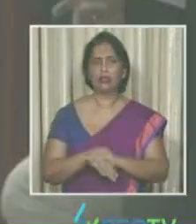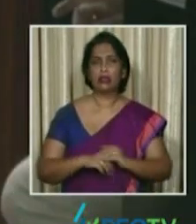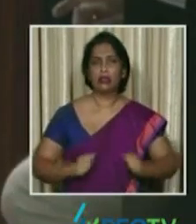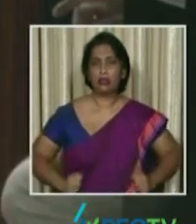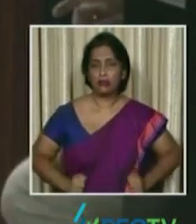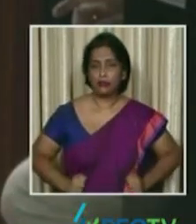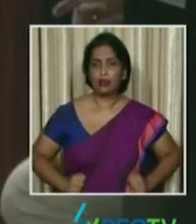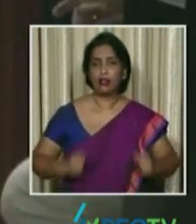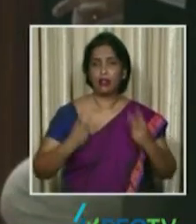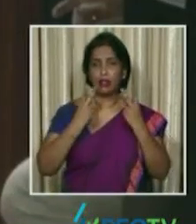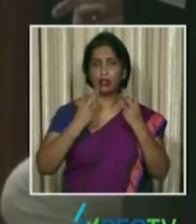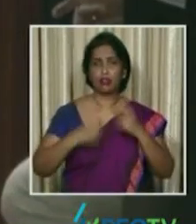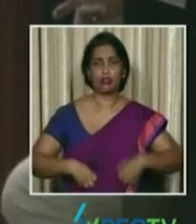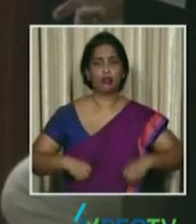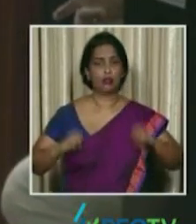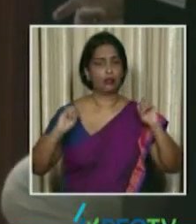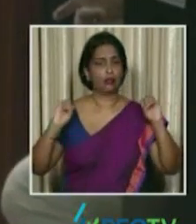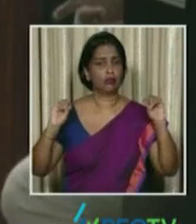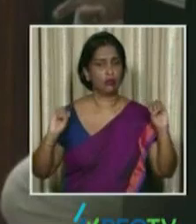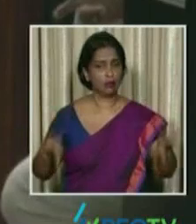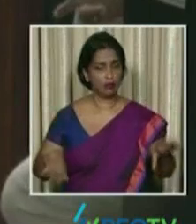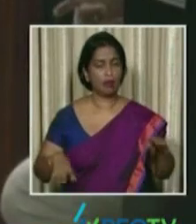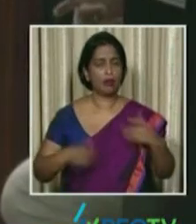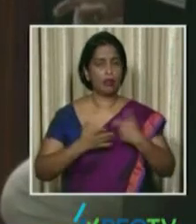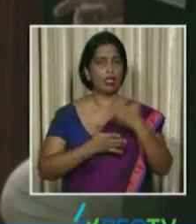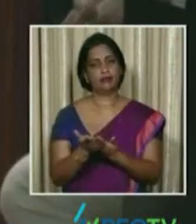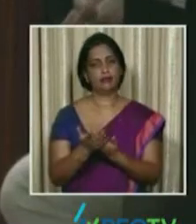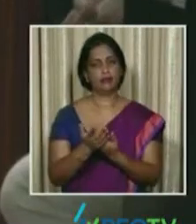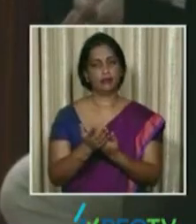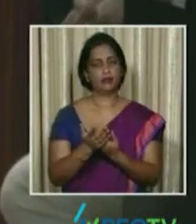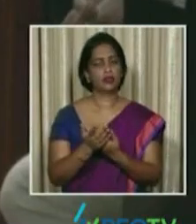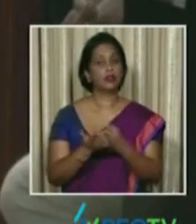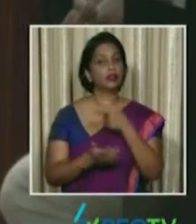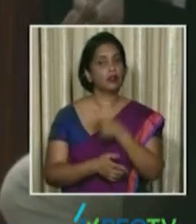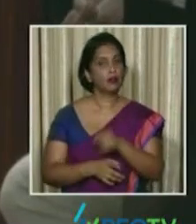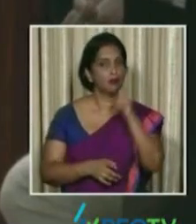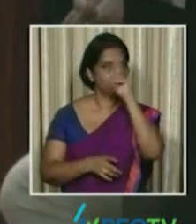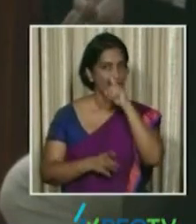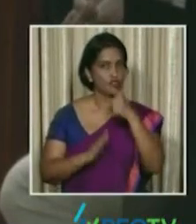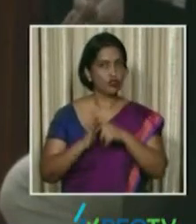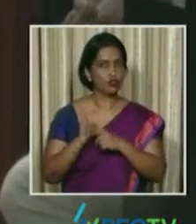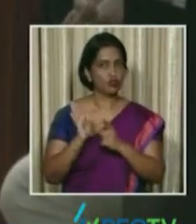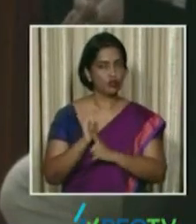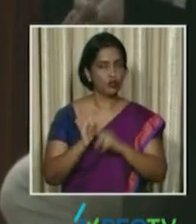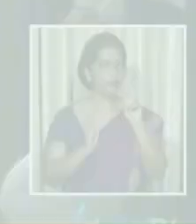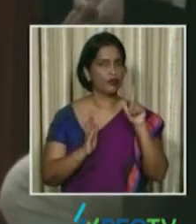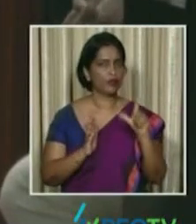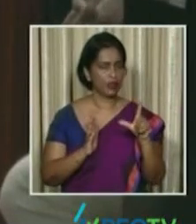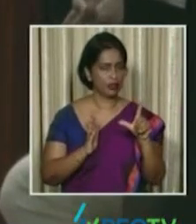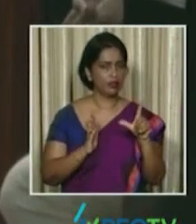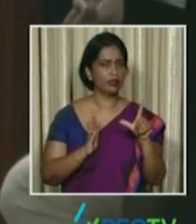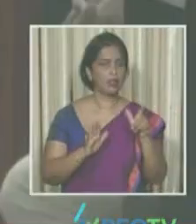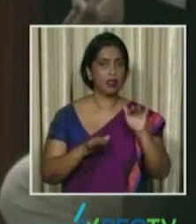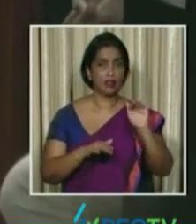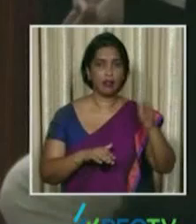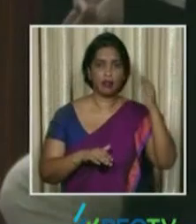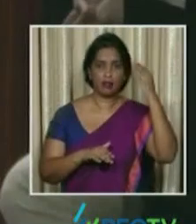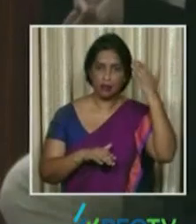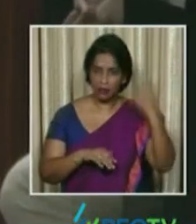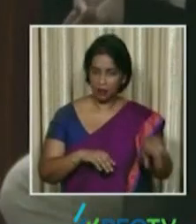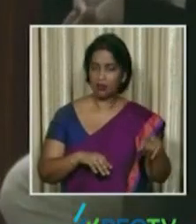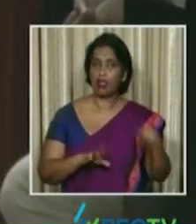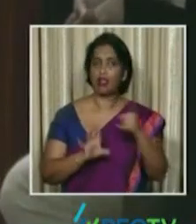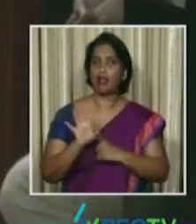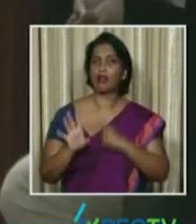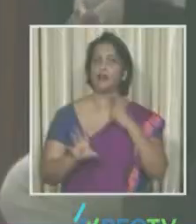දෙකම අයින් කළ අයින් වෙලා තියෙනවායි කියලා ඒ වාර්තාවල සඳහන් වුණා. මේ මාසේ ජූලයි මාසේ 27 වෙනිදාට ඒ ළමයා අභාප්‍රාප්ත වෙලා